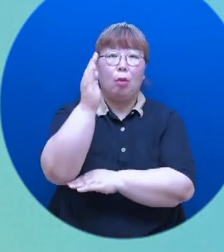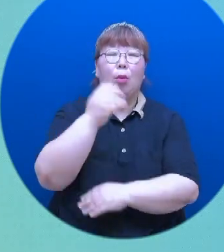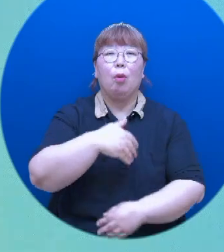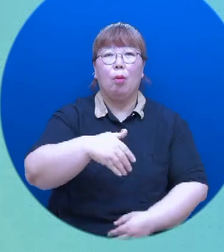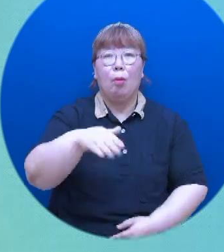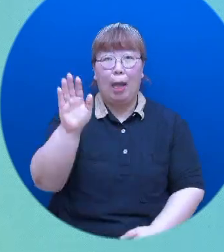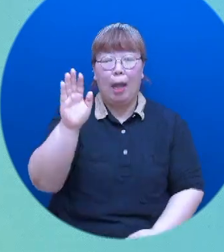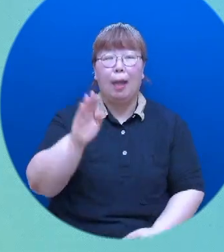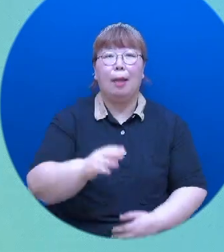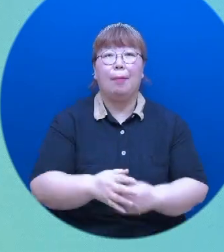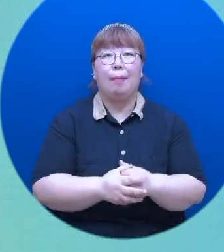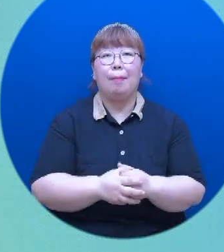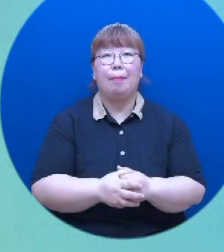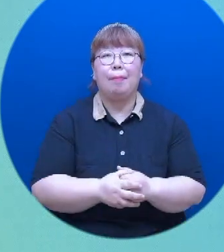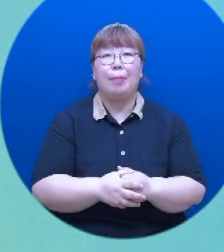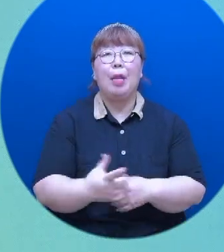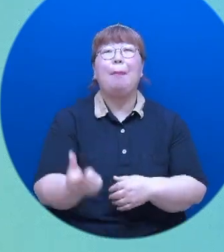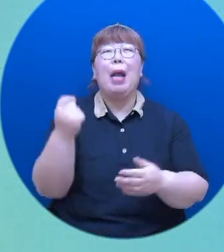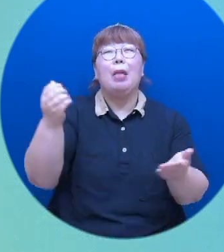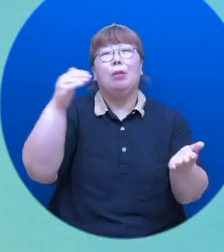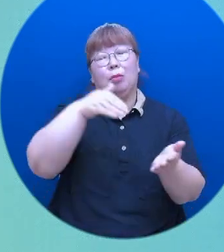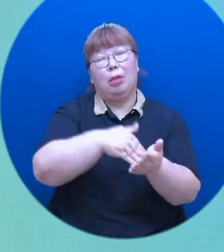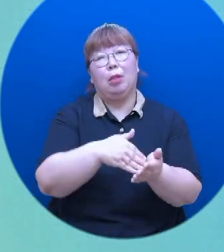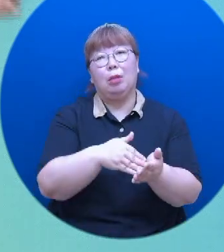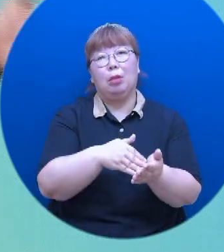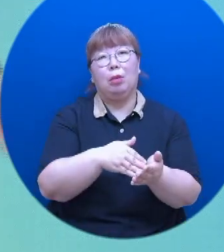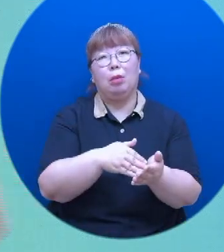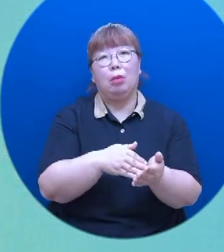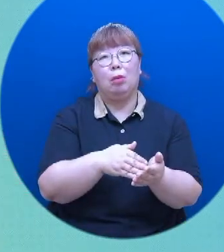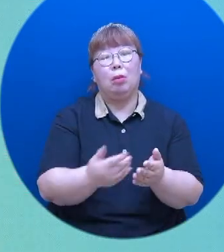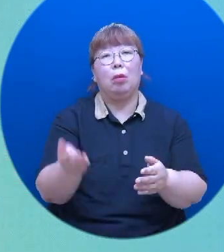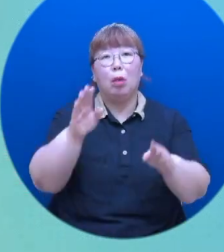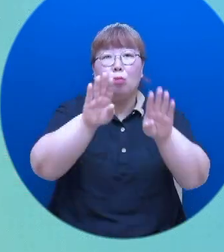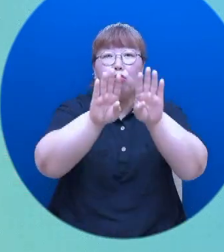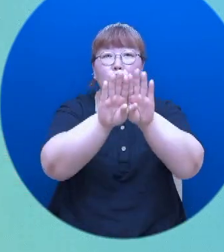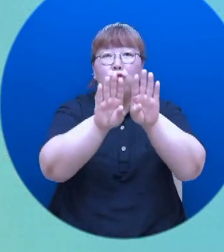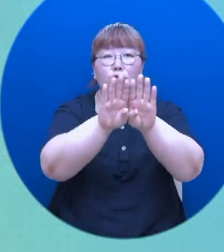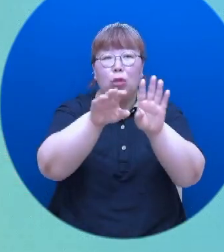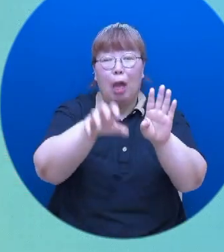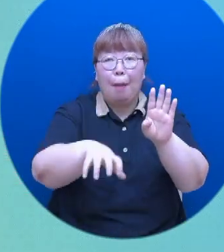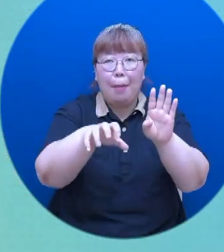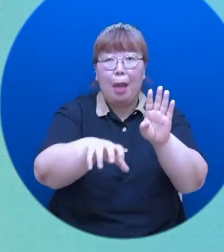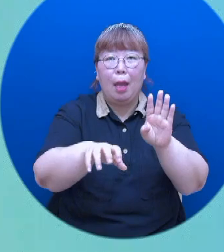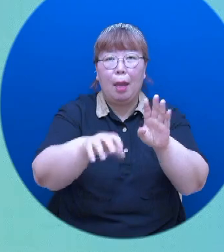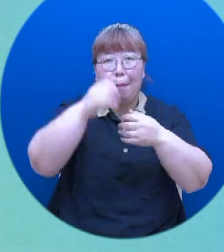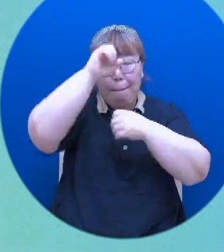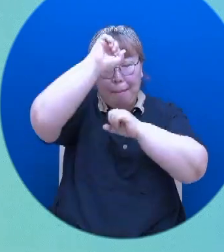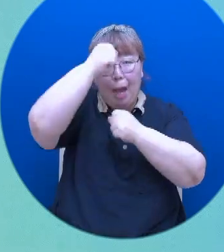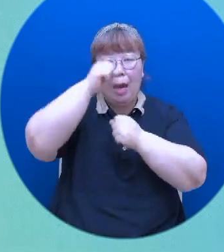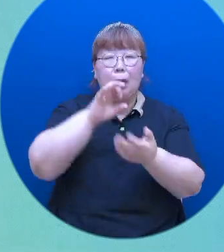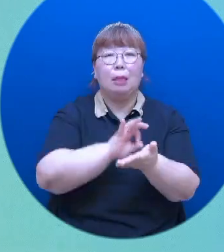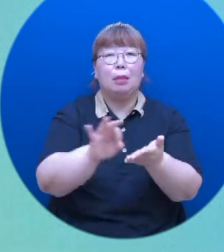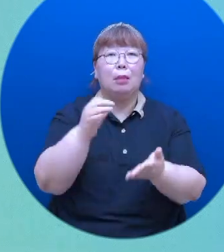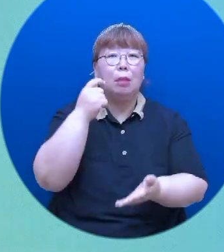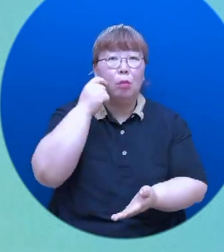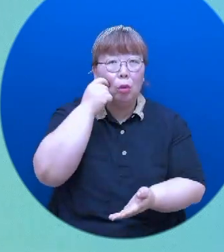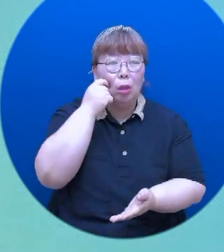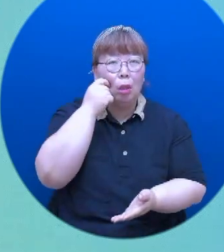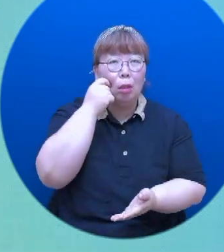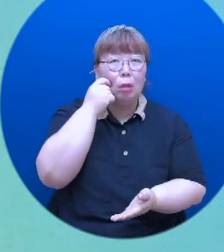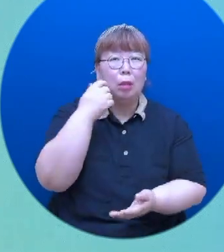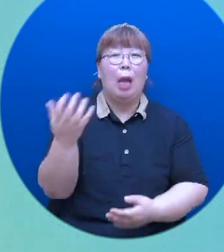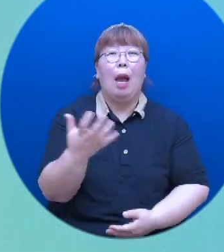가게 됐습니다. 그런데 문 입구에 다리를 전혀 쓰지 못하는